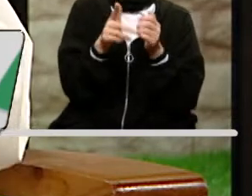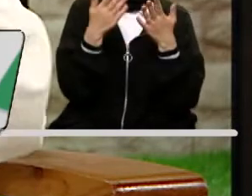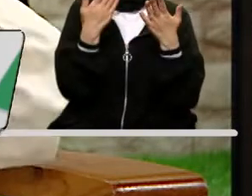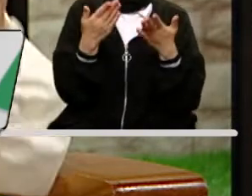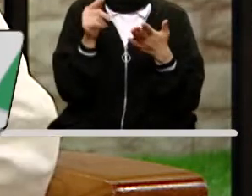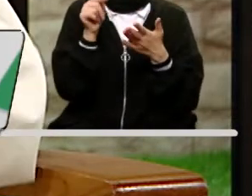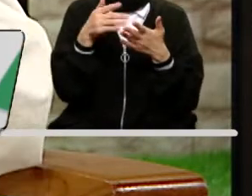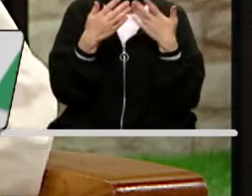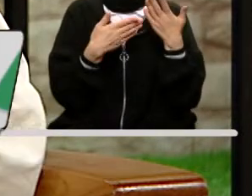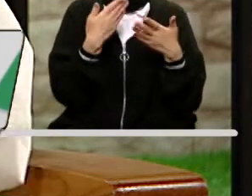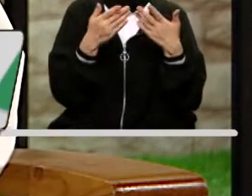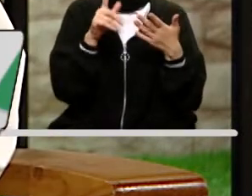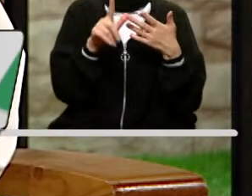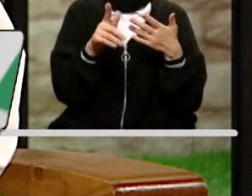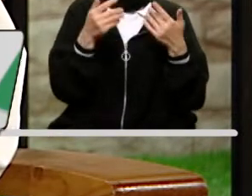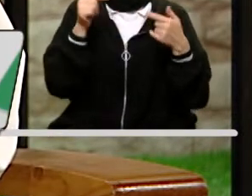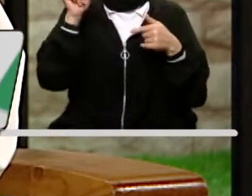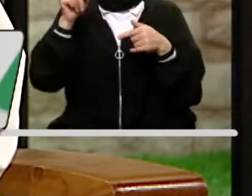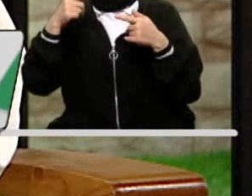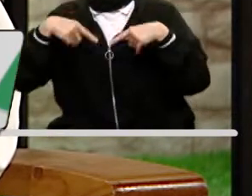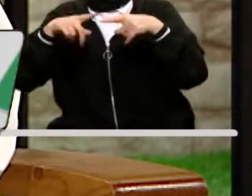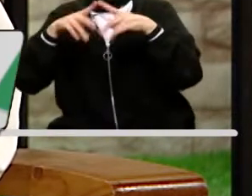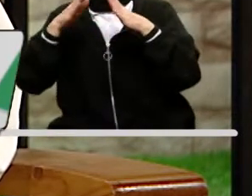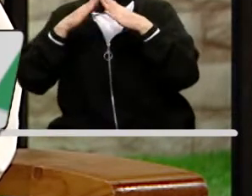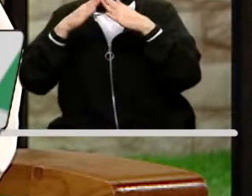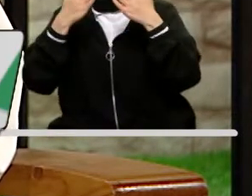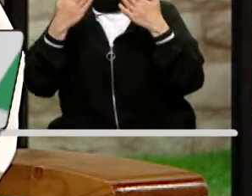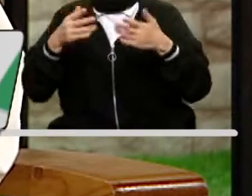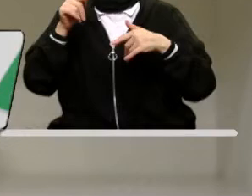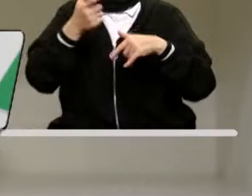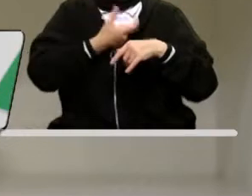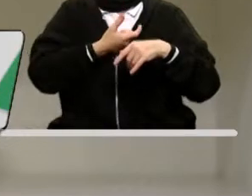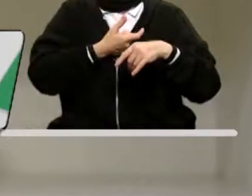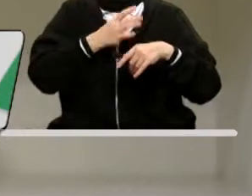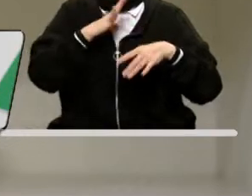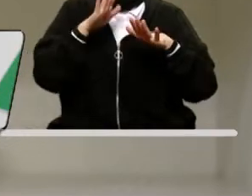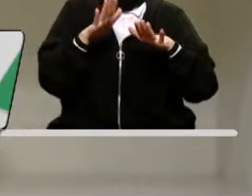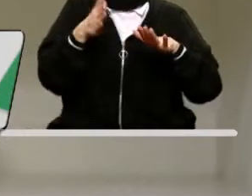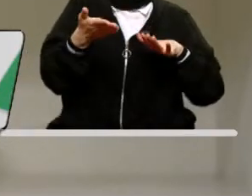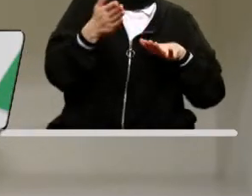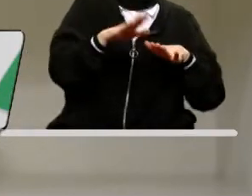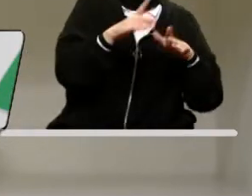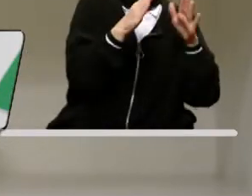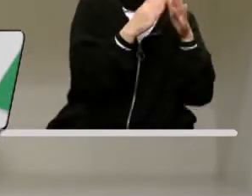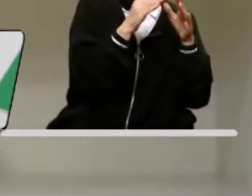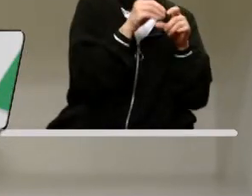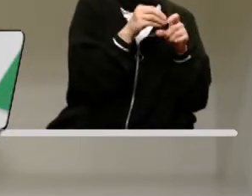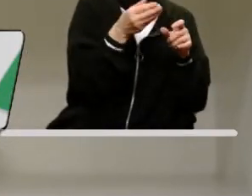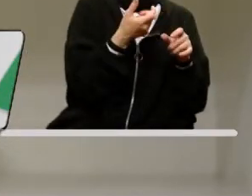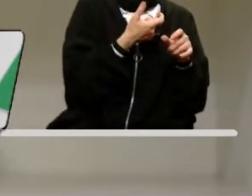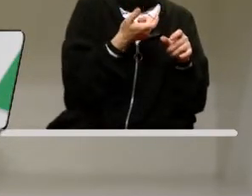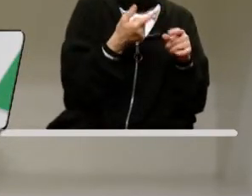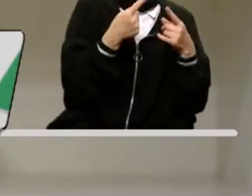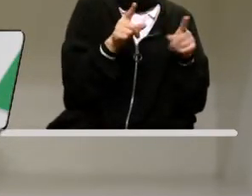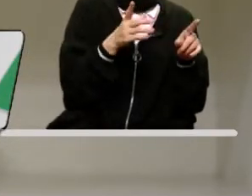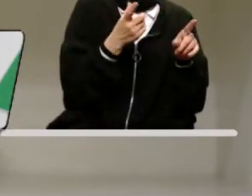evlerde başka kuralların olduğu söylenilebilir. Evet çocuk geldi siz evde masaya dokunabiliyorsunuz ama işte bir yere